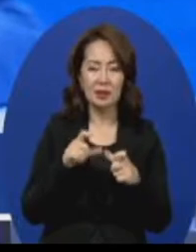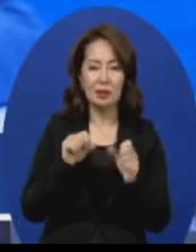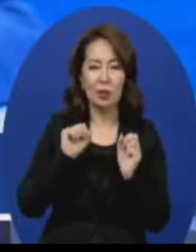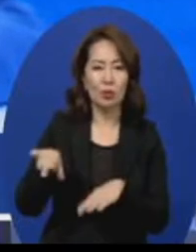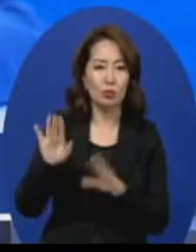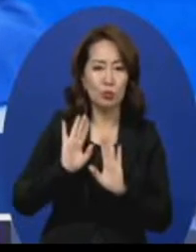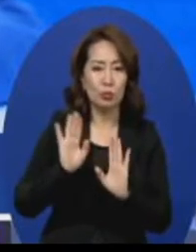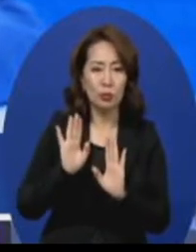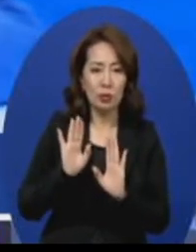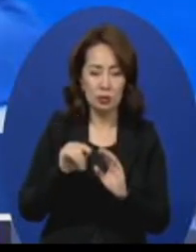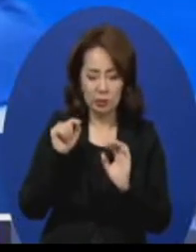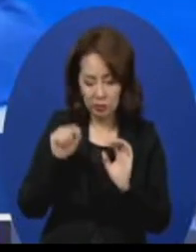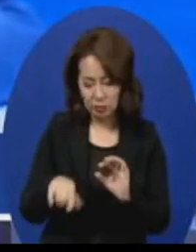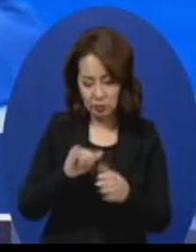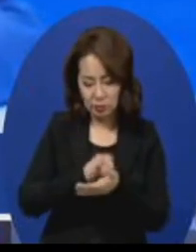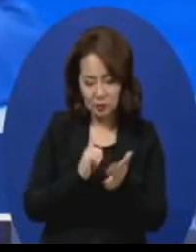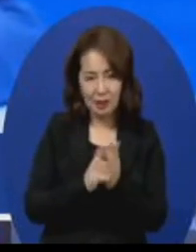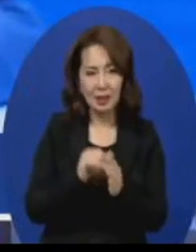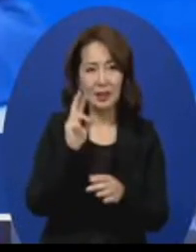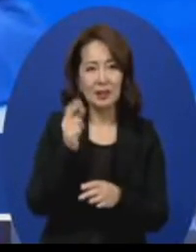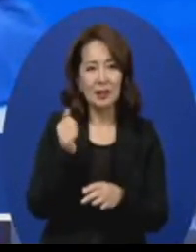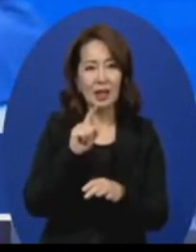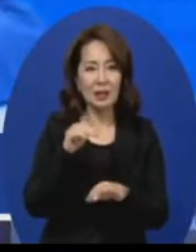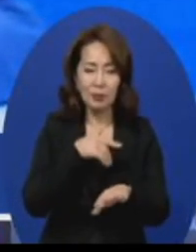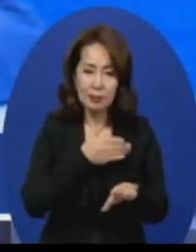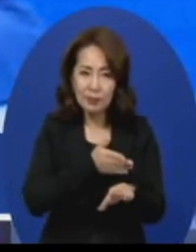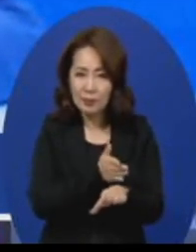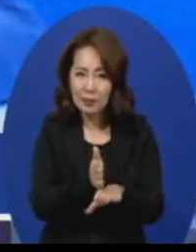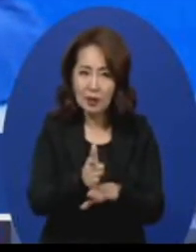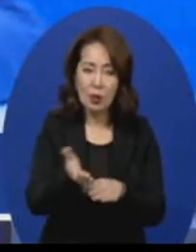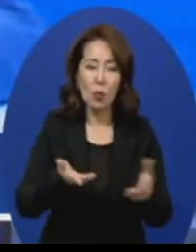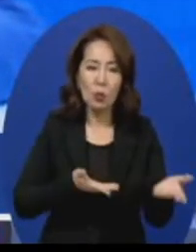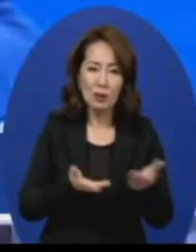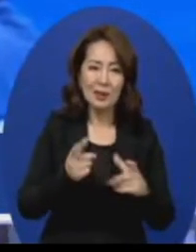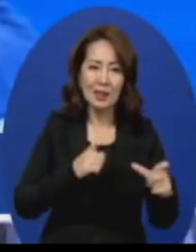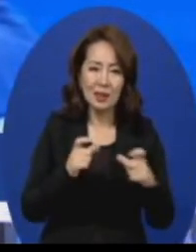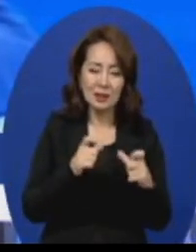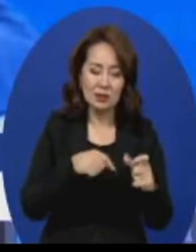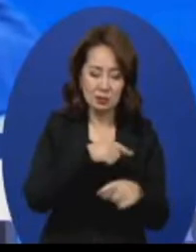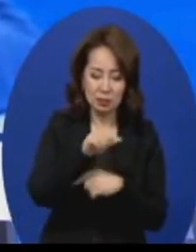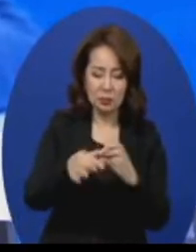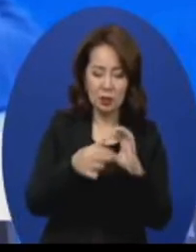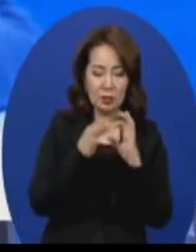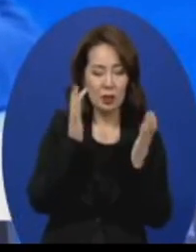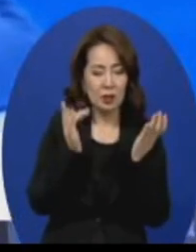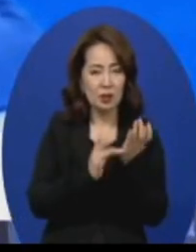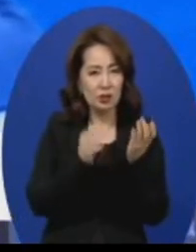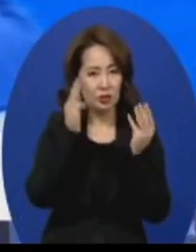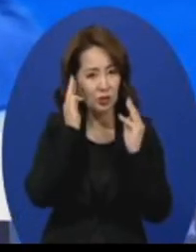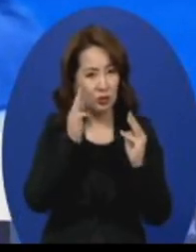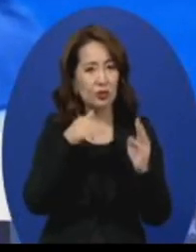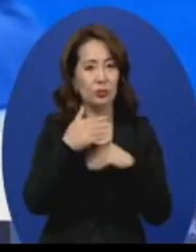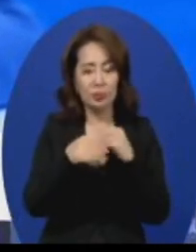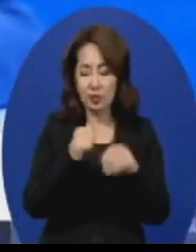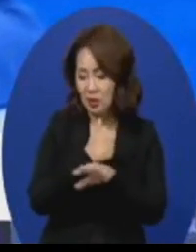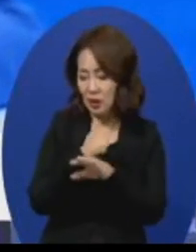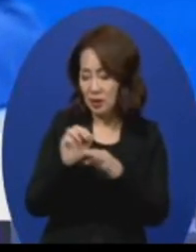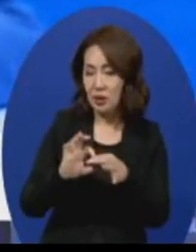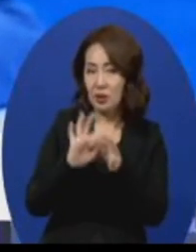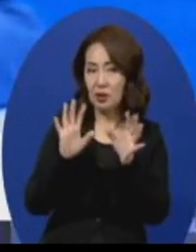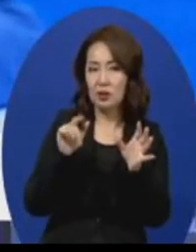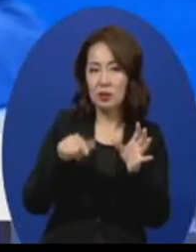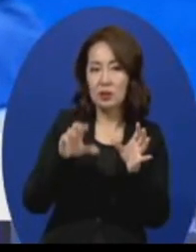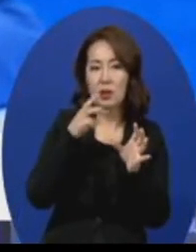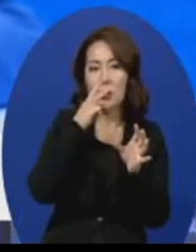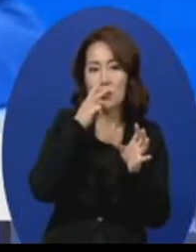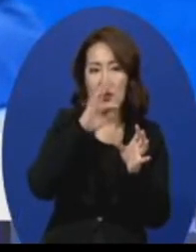өрхөгдүүлж болохгүй. Тэр ч утгаараа бид цайны зам дагуух хулдай эдийн засгийн арилжааг явуулах технологийн шийдлийг хийх болно. Аялал жуулчлал сэрэхэд энэ